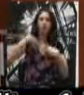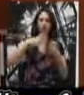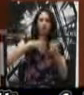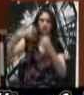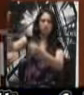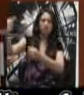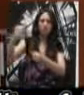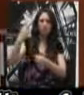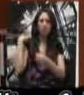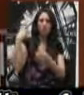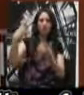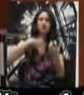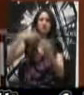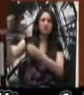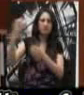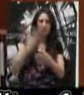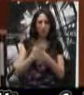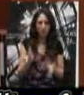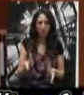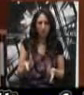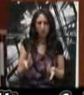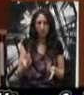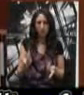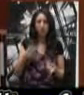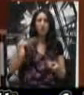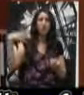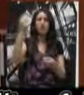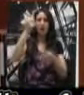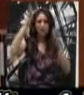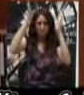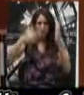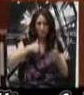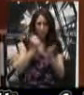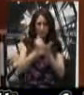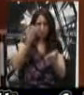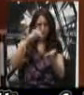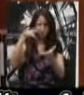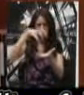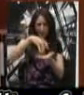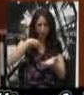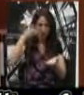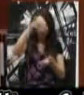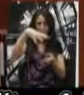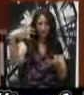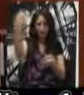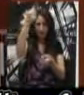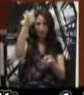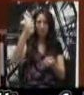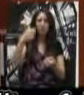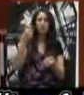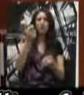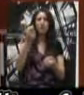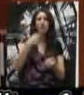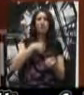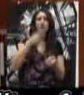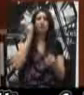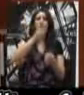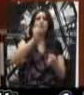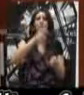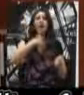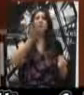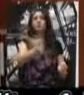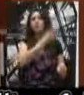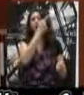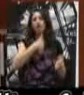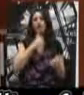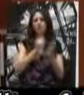واخدانا انا وعيالي. ومن ضمنهم صاحب البيت من ضمن اللي انا فيه دوت، اما الحكومه بتيجي تاخدني كل شويه عامل لي